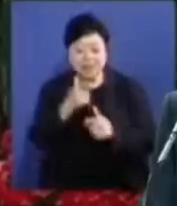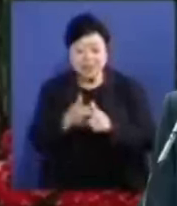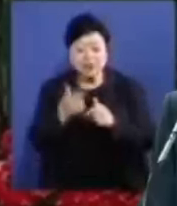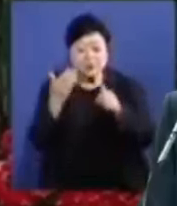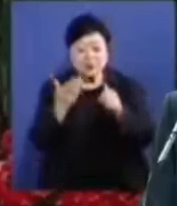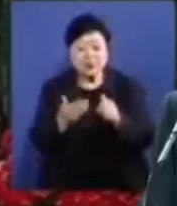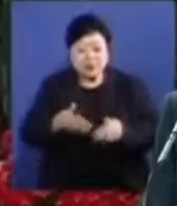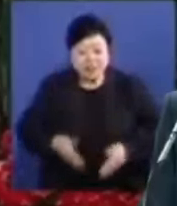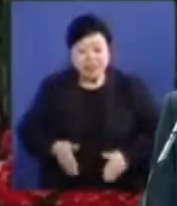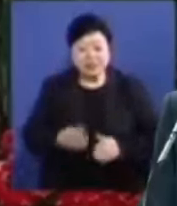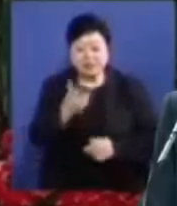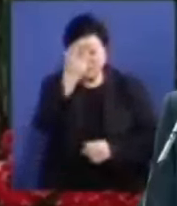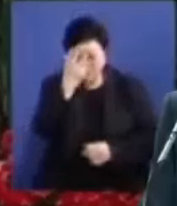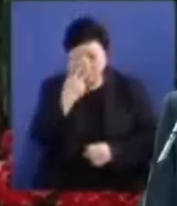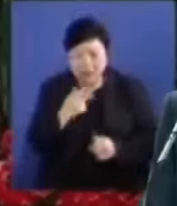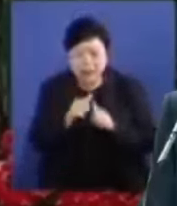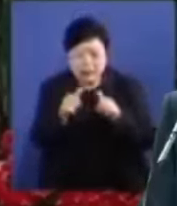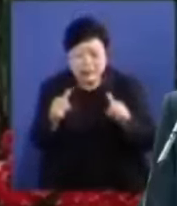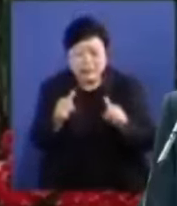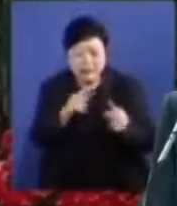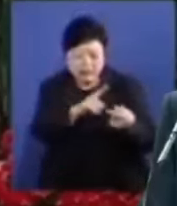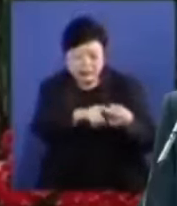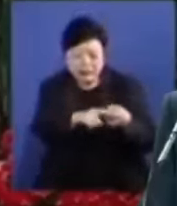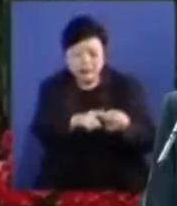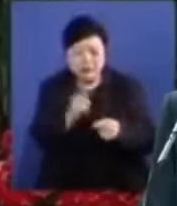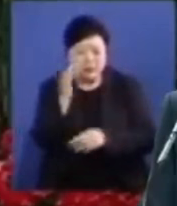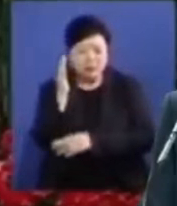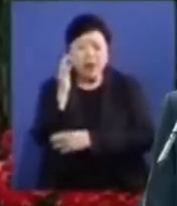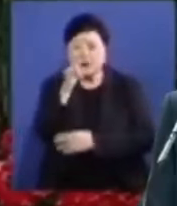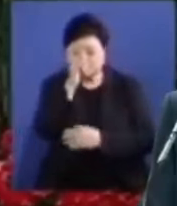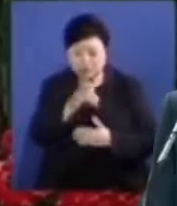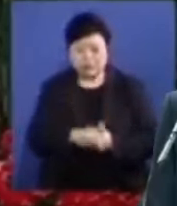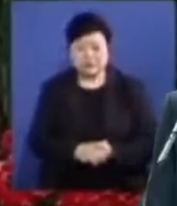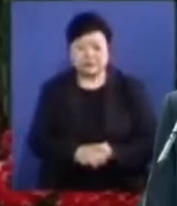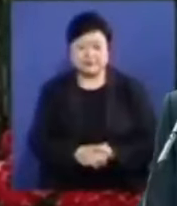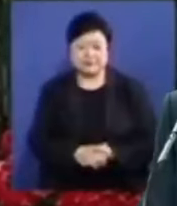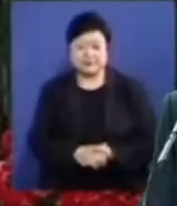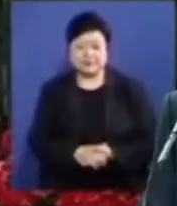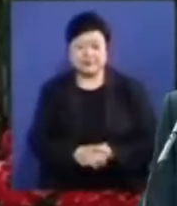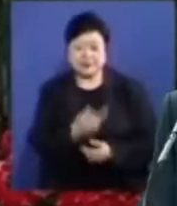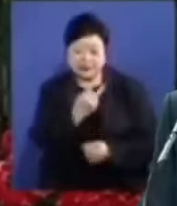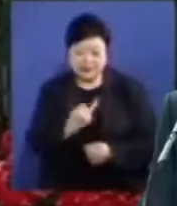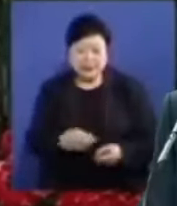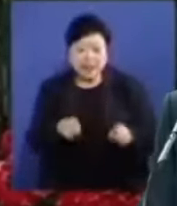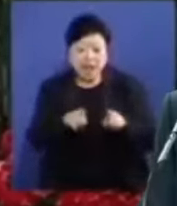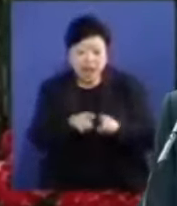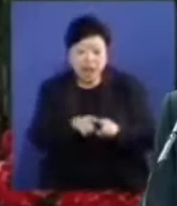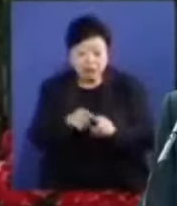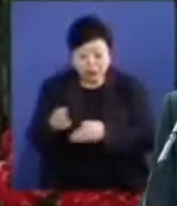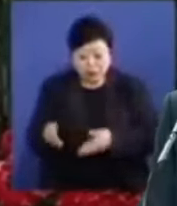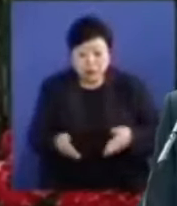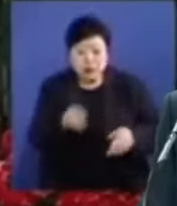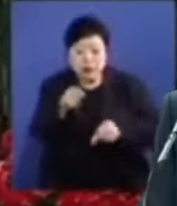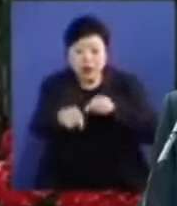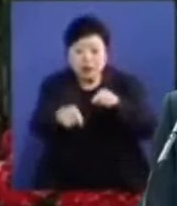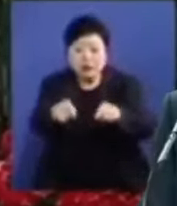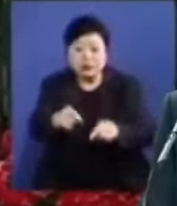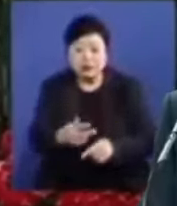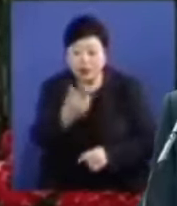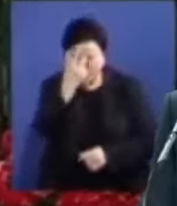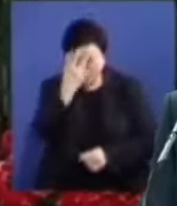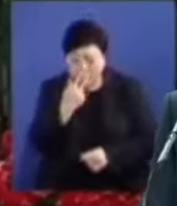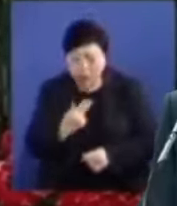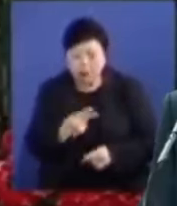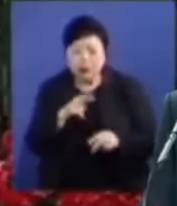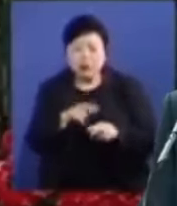예수님께서 날 때부터 맹인된 사람에 대한 말씀을 하신 것이 있습니다. 제자들과 함께 그리 읽으러 가는데 맹인이